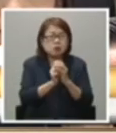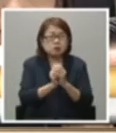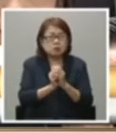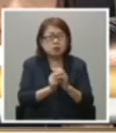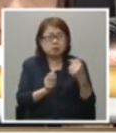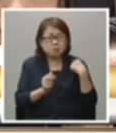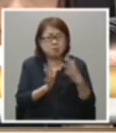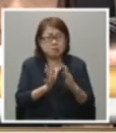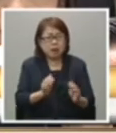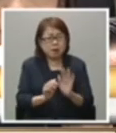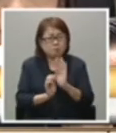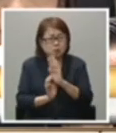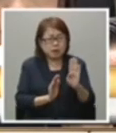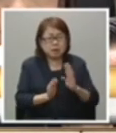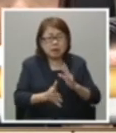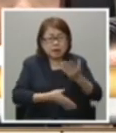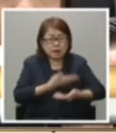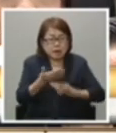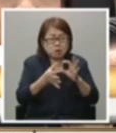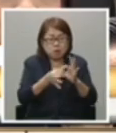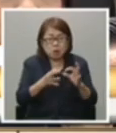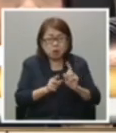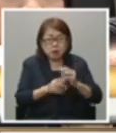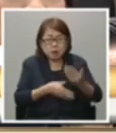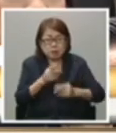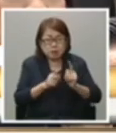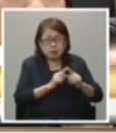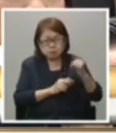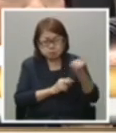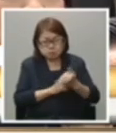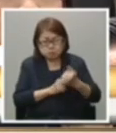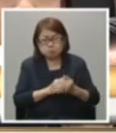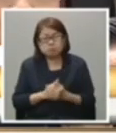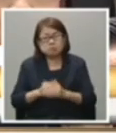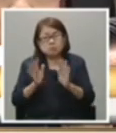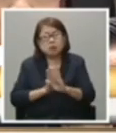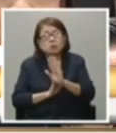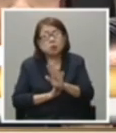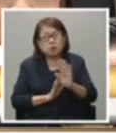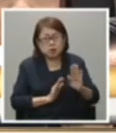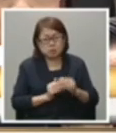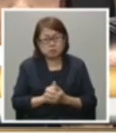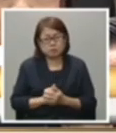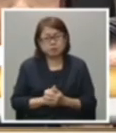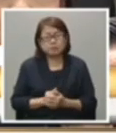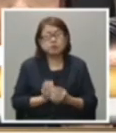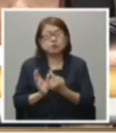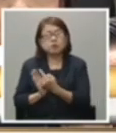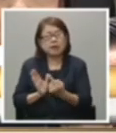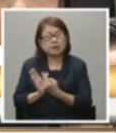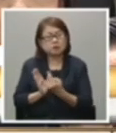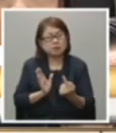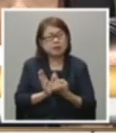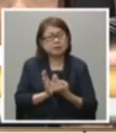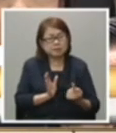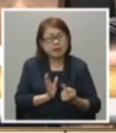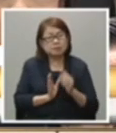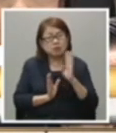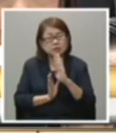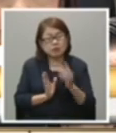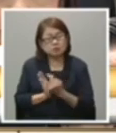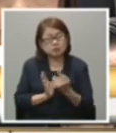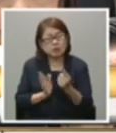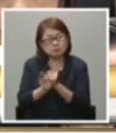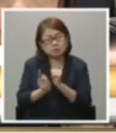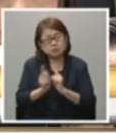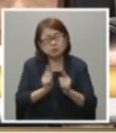มเมิร์ซมาหมดแต่มาในรูปแบบproxy war ค่ะตัวแทนบริษัทการค้าถ้าท่านไปดูสัง